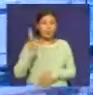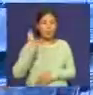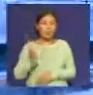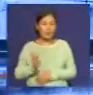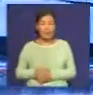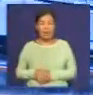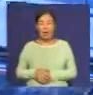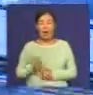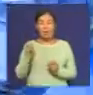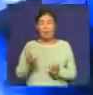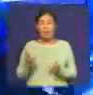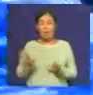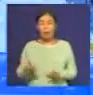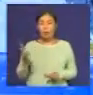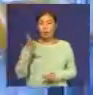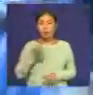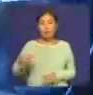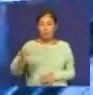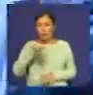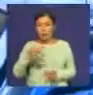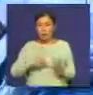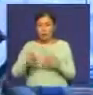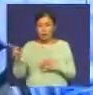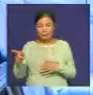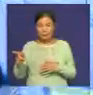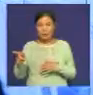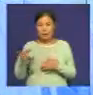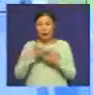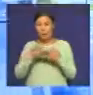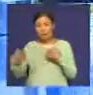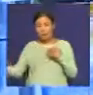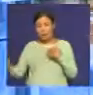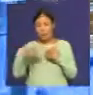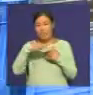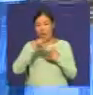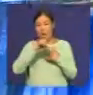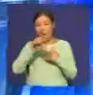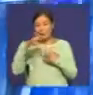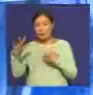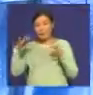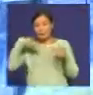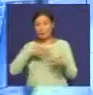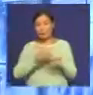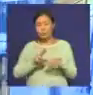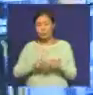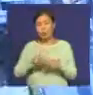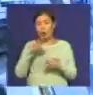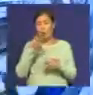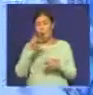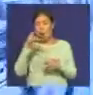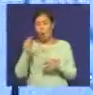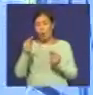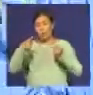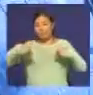Айта кетейік, қауіпті аймақ ретінде 4-ші шағын ауданнан бастап, халық арасында Тарасик деп аталып кеткен жағалауға дейінгі аймақ пен Шора каналы